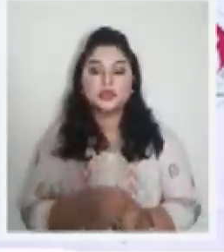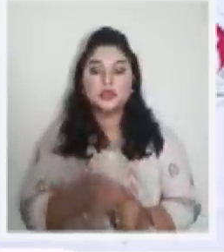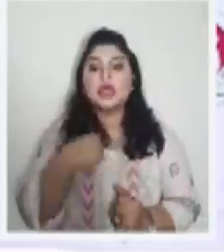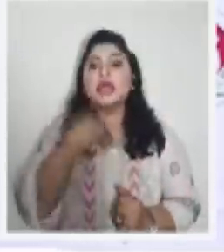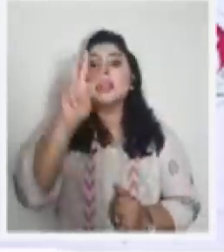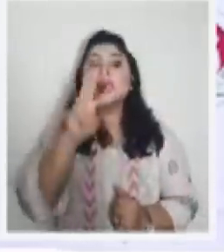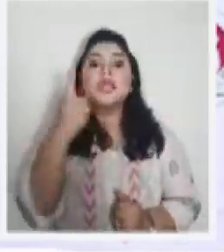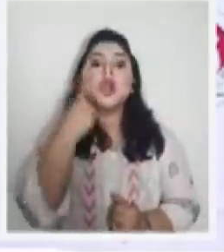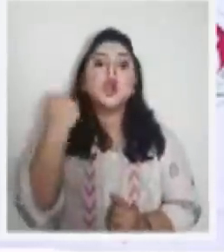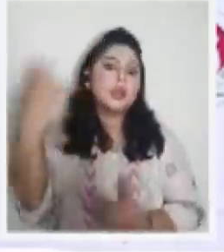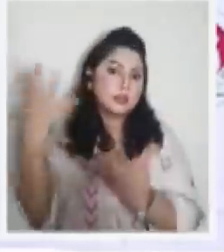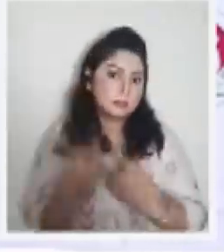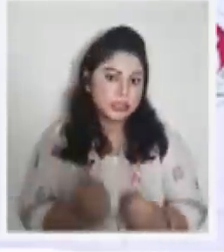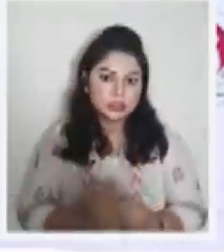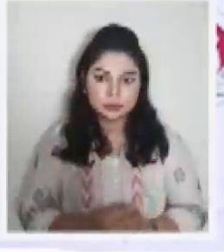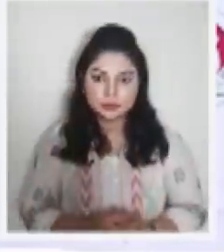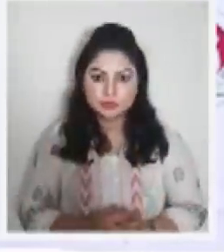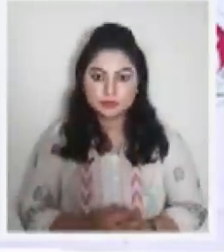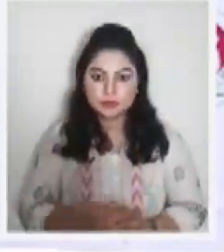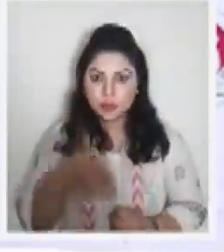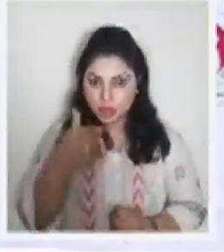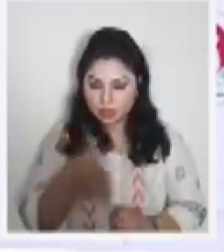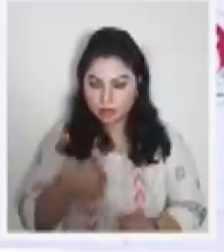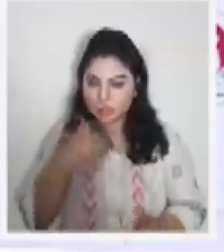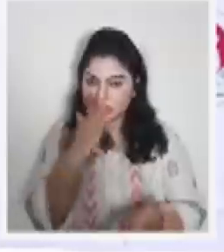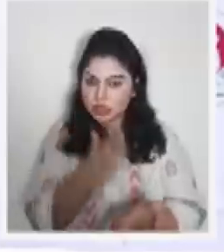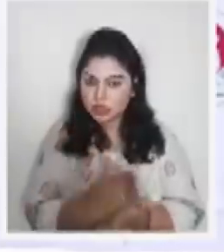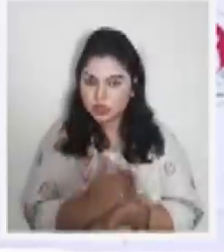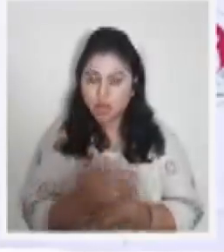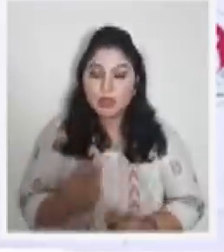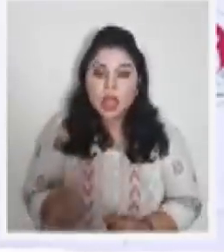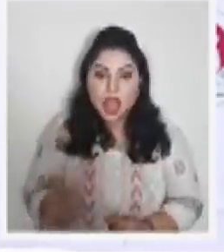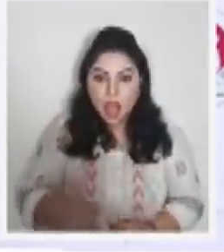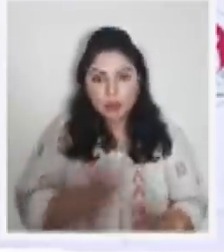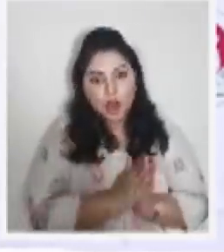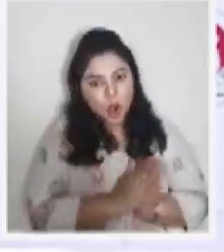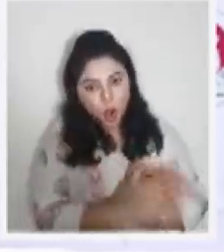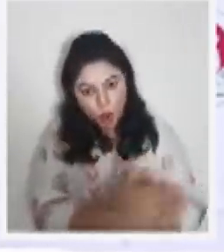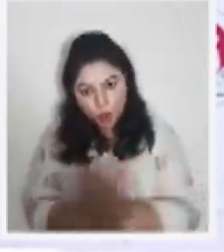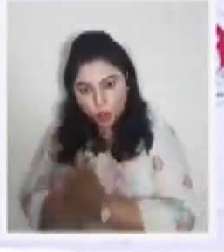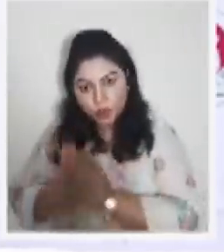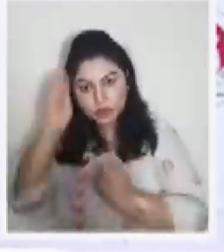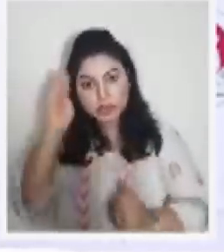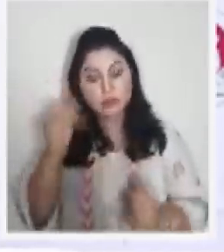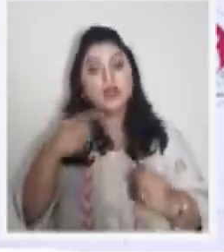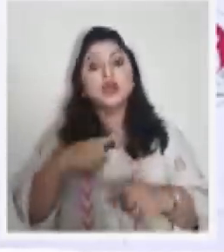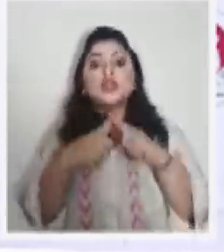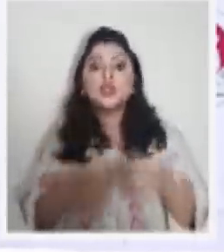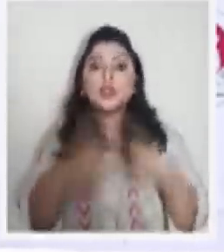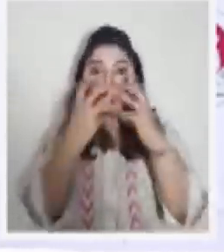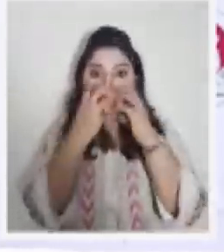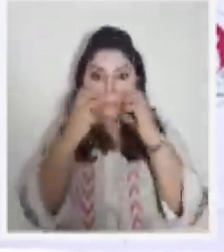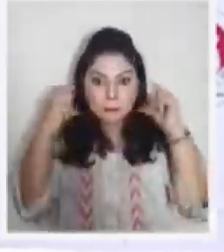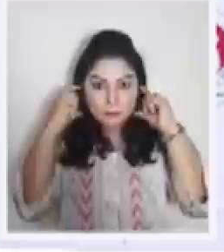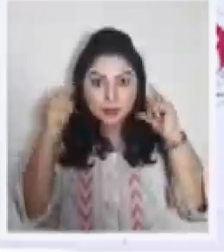স্বাস্থ্য সংস্থা সিচুয়েশন রিপোর্ট, 3 জুলাই 2020। তথ্য শেষ করব। যাওয়ার আগে